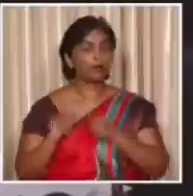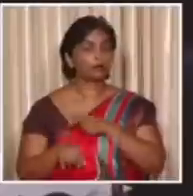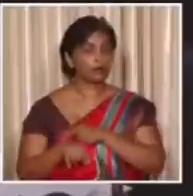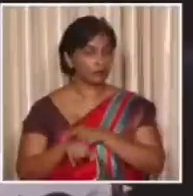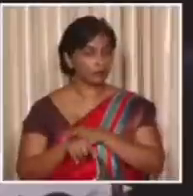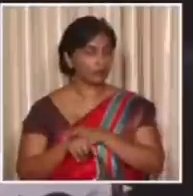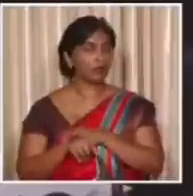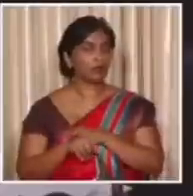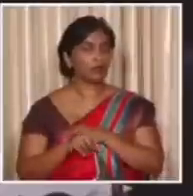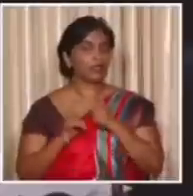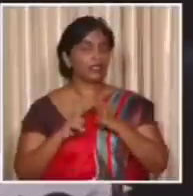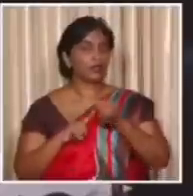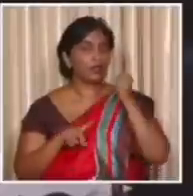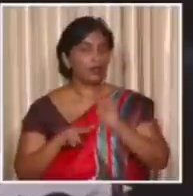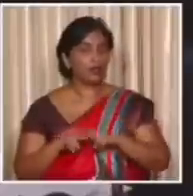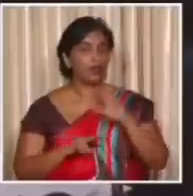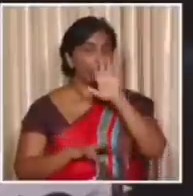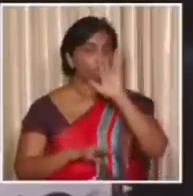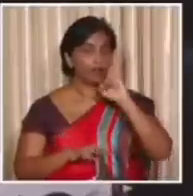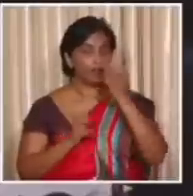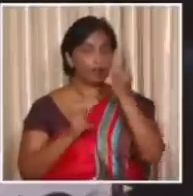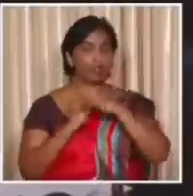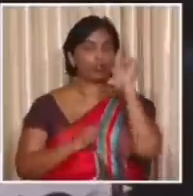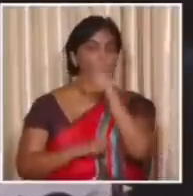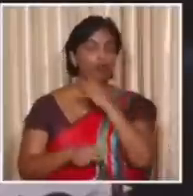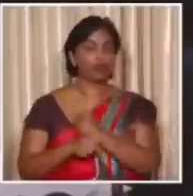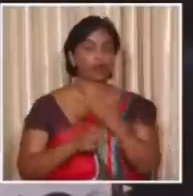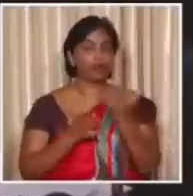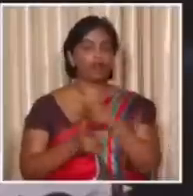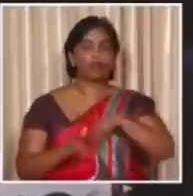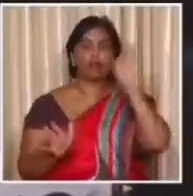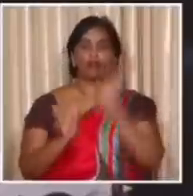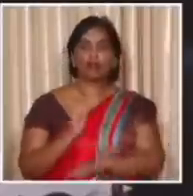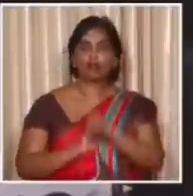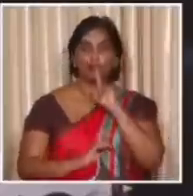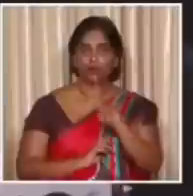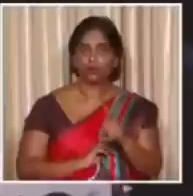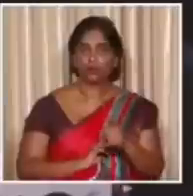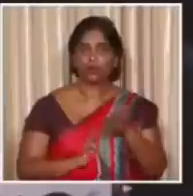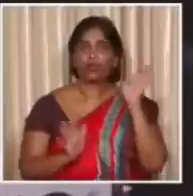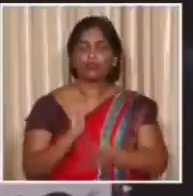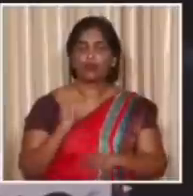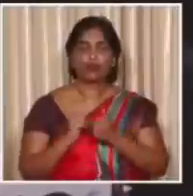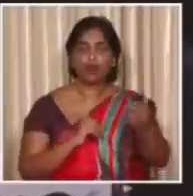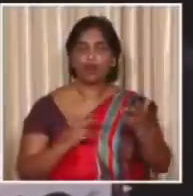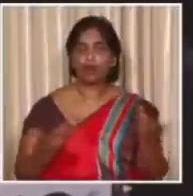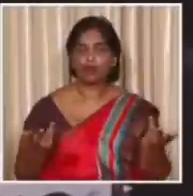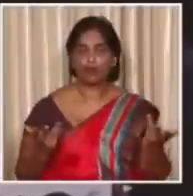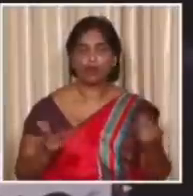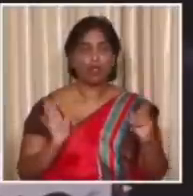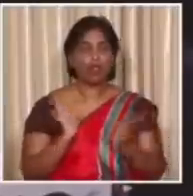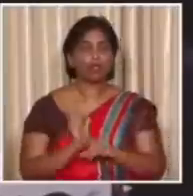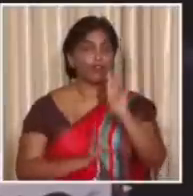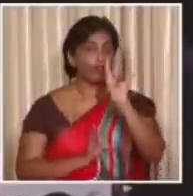තමයි සේවක අර්ථසාධක අරමුදලෙන් 96ක් ආයෝජනය කරලා තිබෙන්නේ දැන් මේක කපහරින්න කියනෝ කපහරපුවා මොකද වෙන්නේ